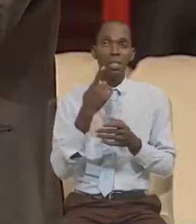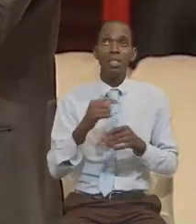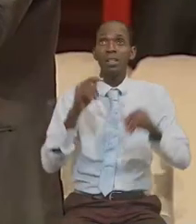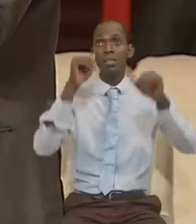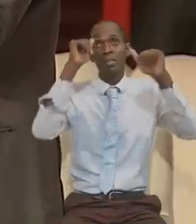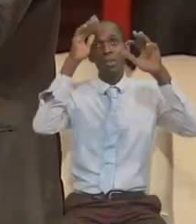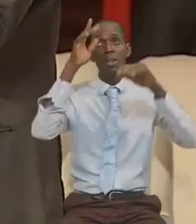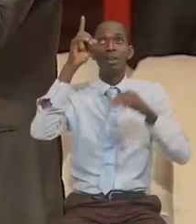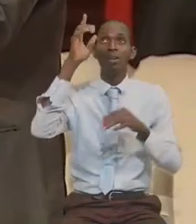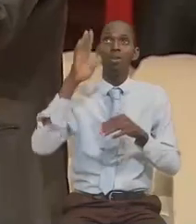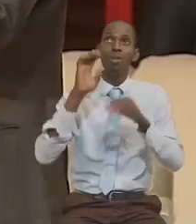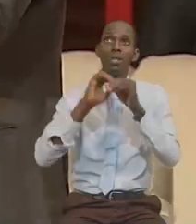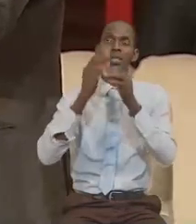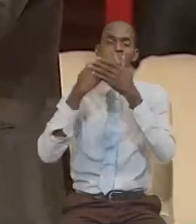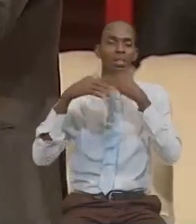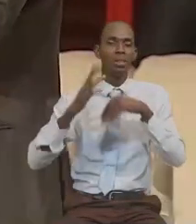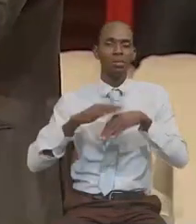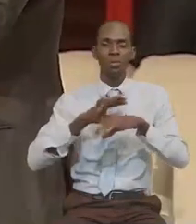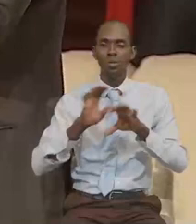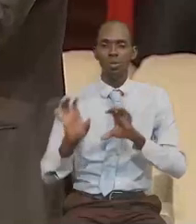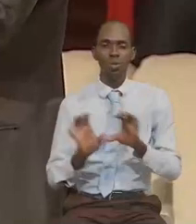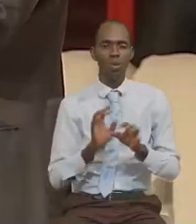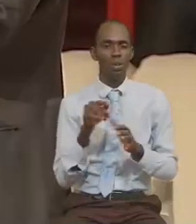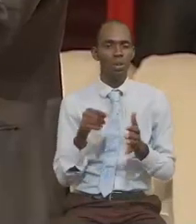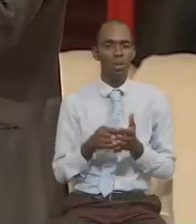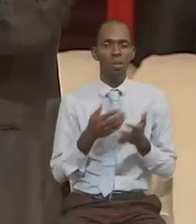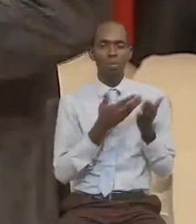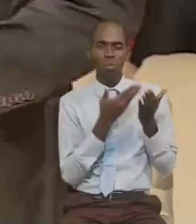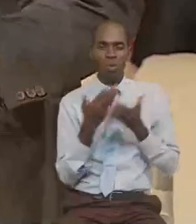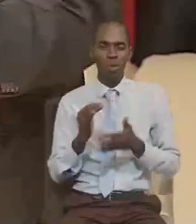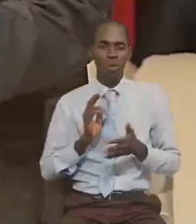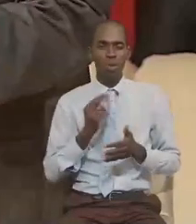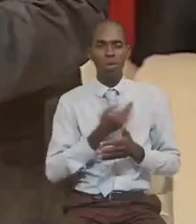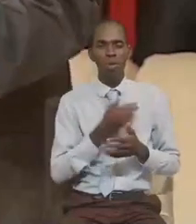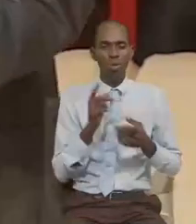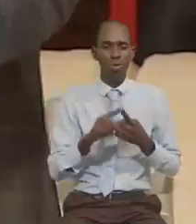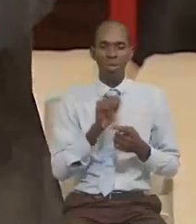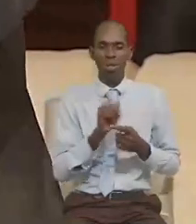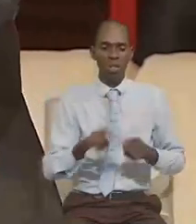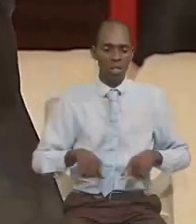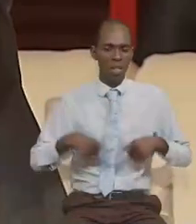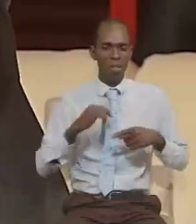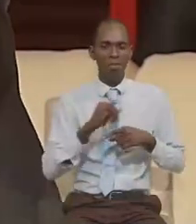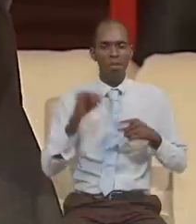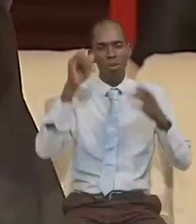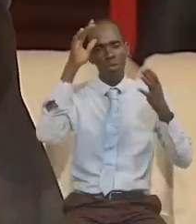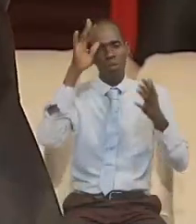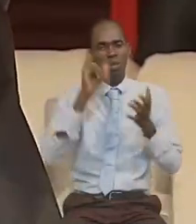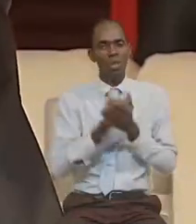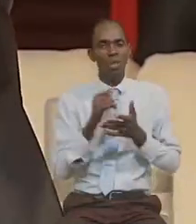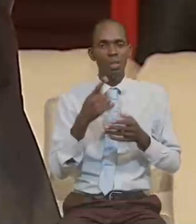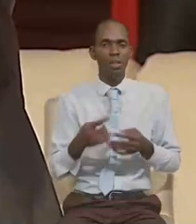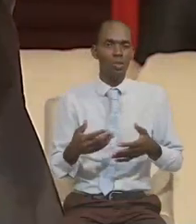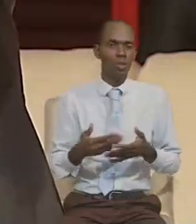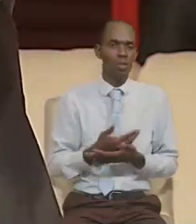au ciel, le fait. Et il nous donne espérance vivante. Parce que nous avons été régénérés et